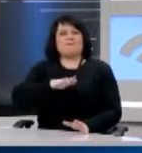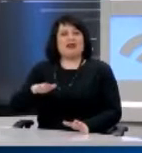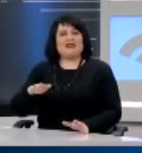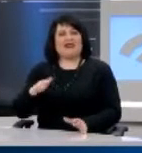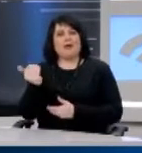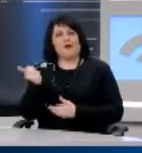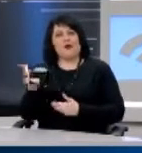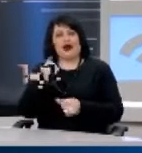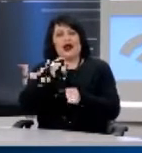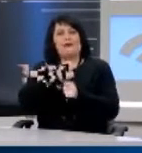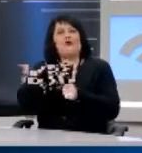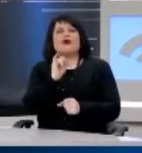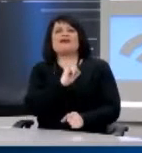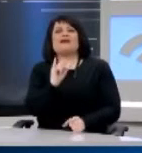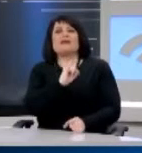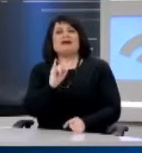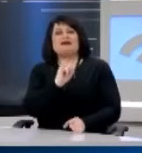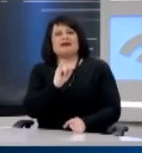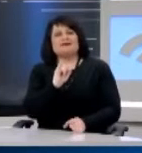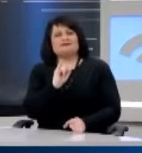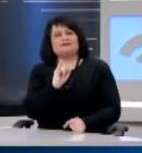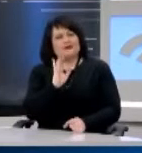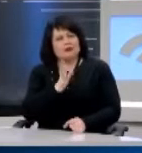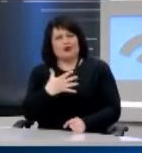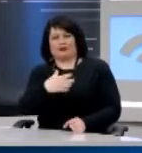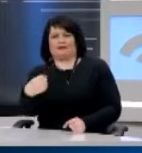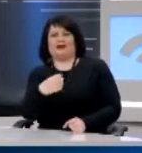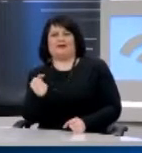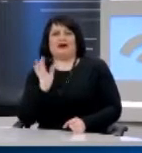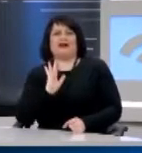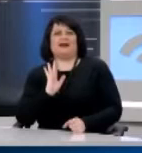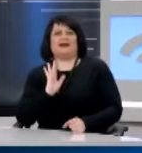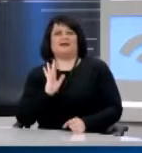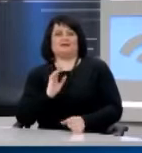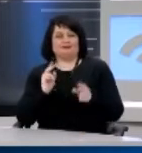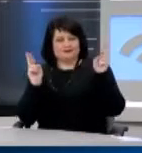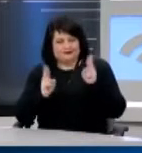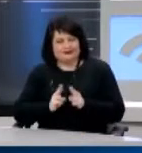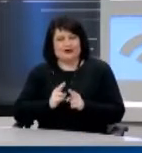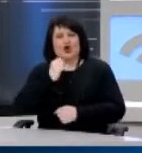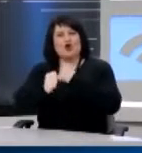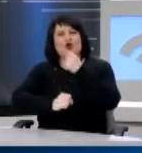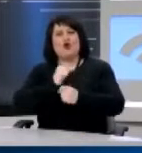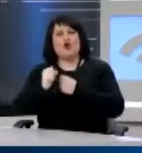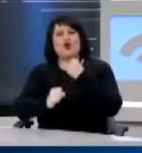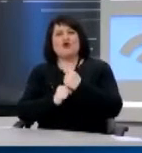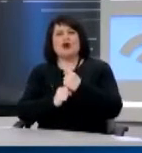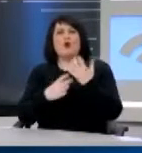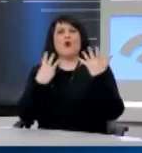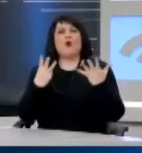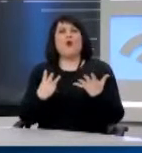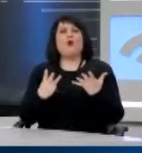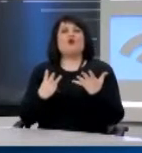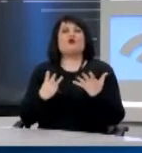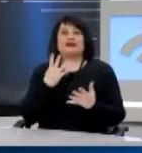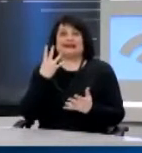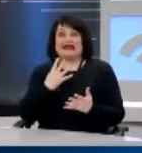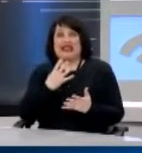τομή, όπου μειώνουμε το χρόνο αναμονής σε 8 με 12 μήνες από 4 ως 6